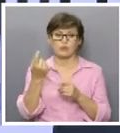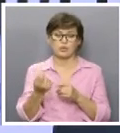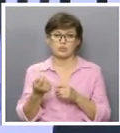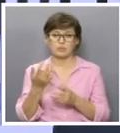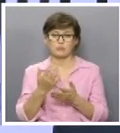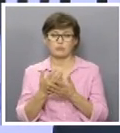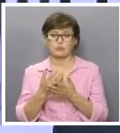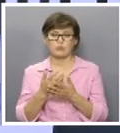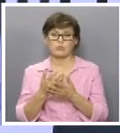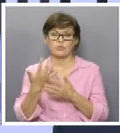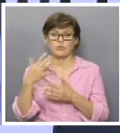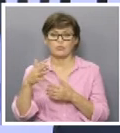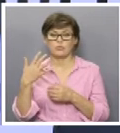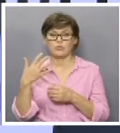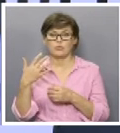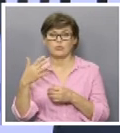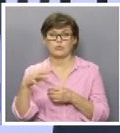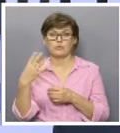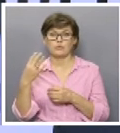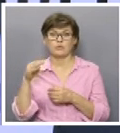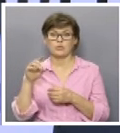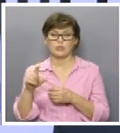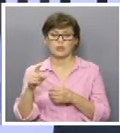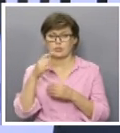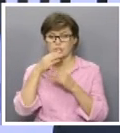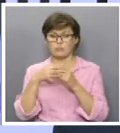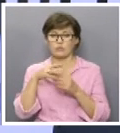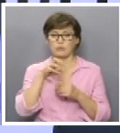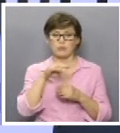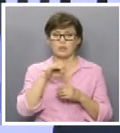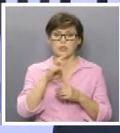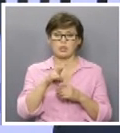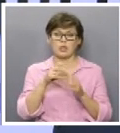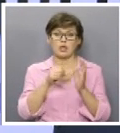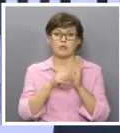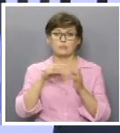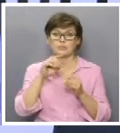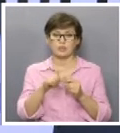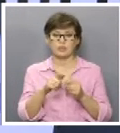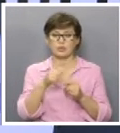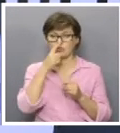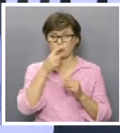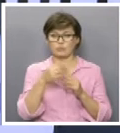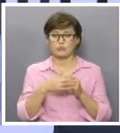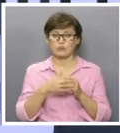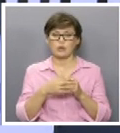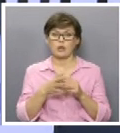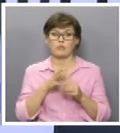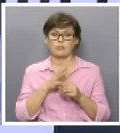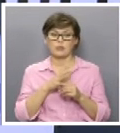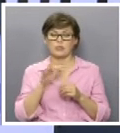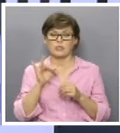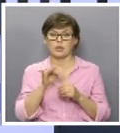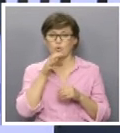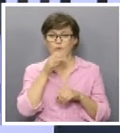жүреді, 50-54 теңгенің шамасында. Ал метан бағасы 60 теңгеге жуық. Дегенмен